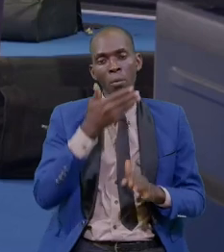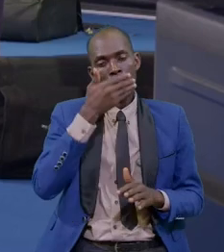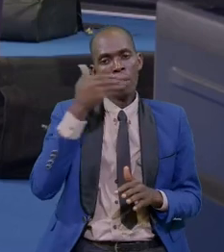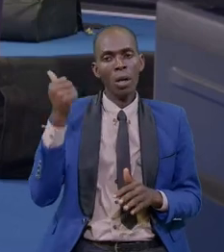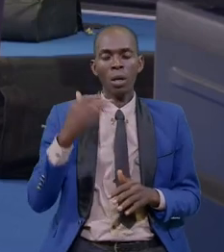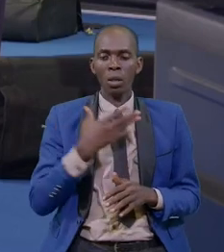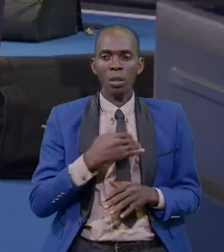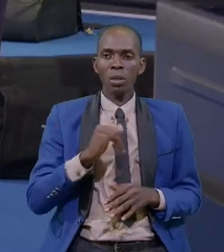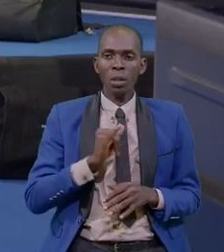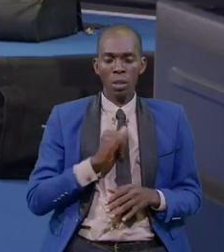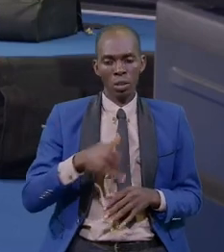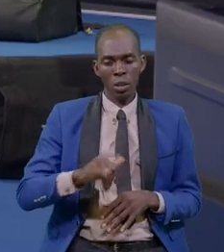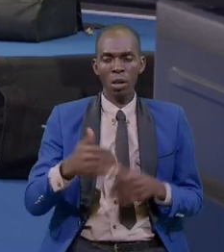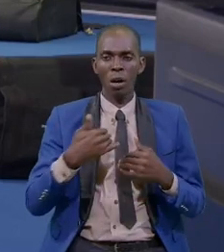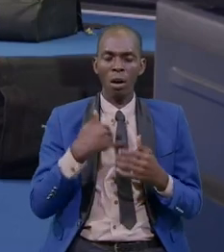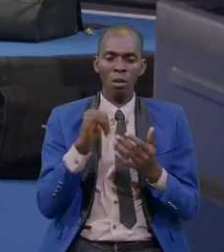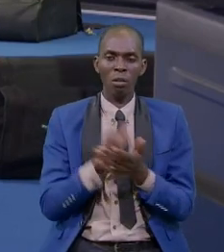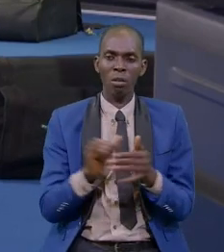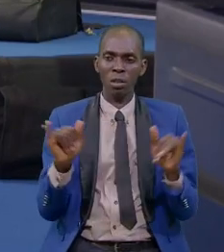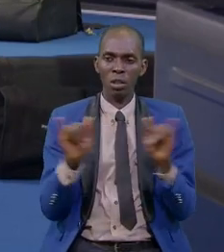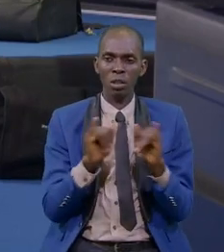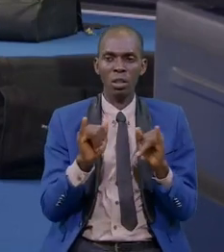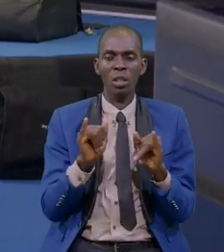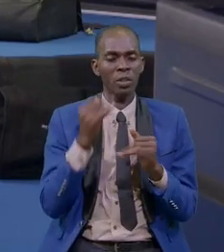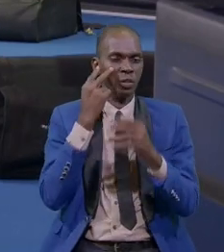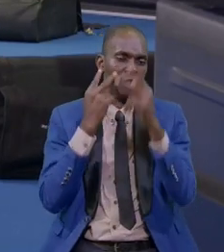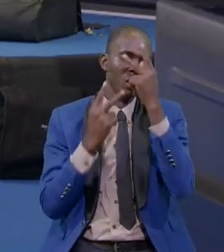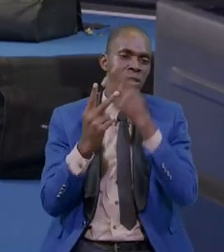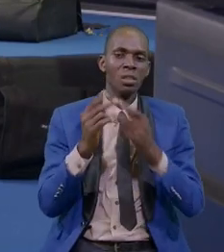nous continuons d'avoir notre même vision.